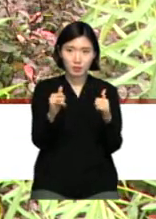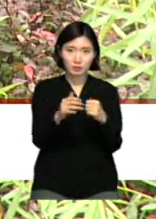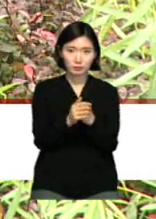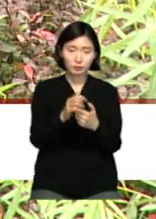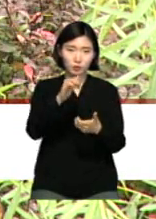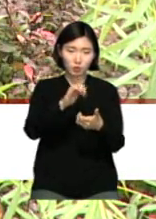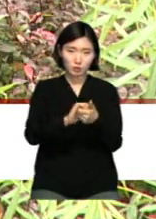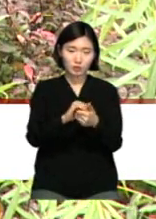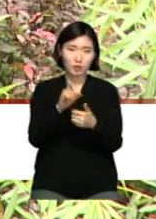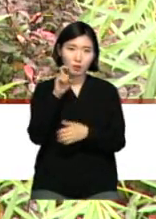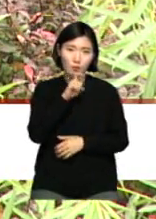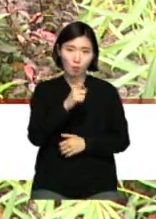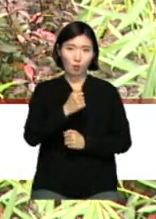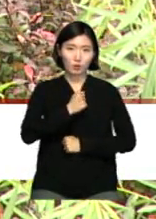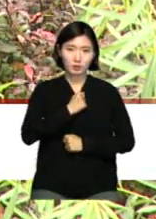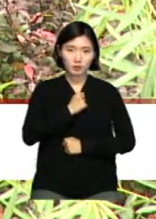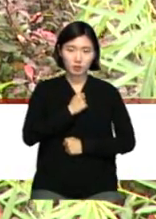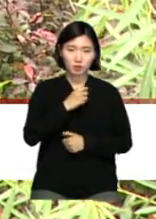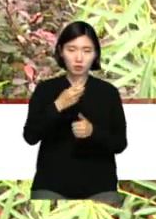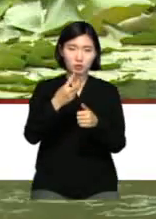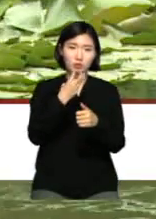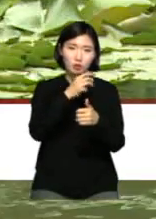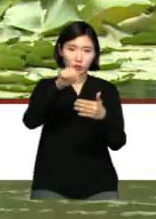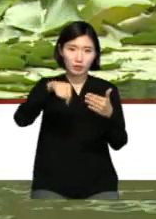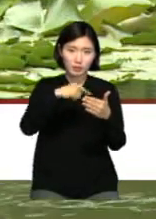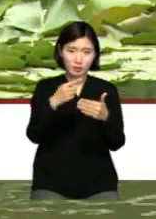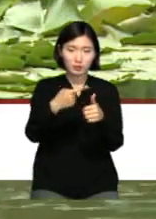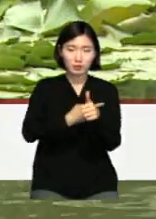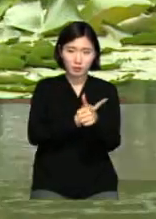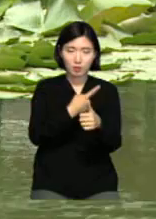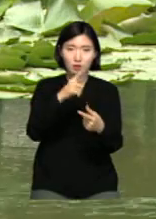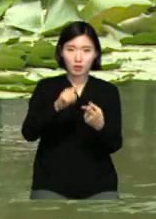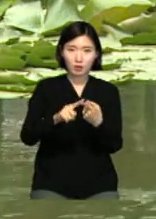조치로 서울 안에서 자연 상태가 잘 보존돼 있습니다.